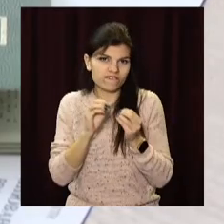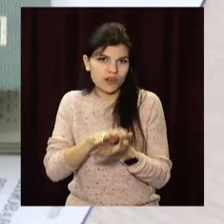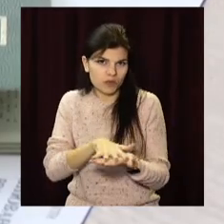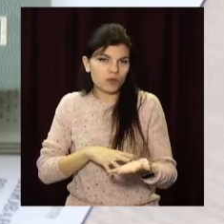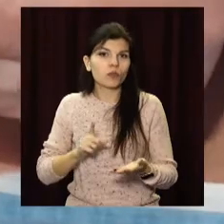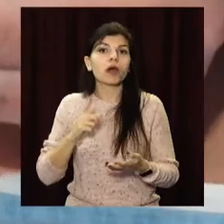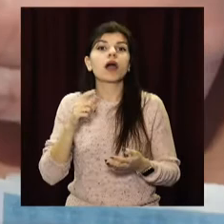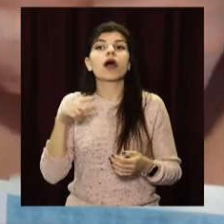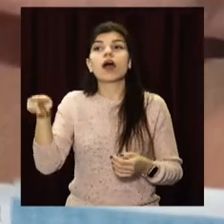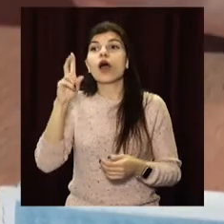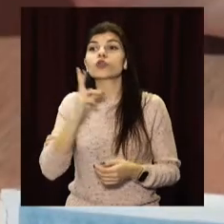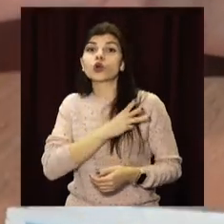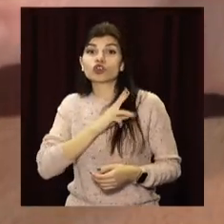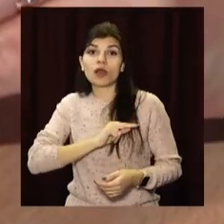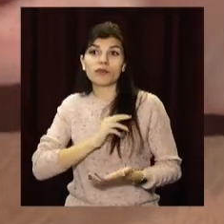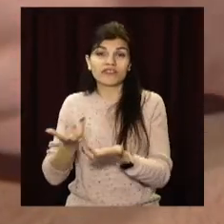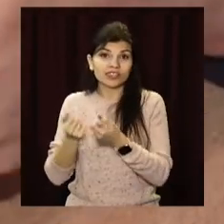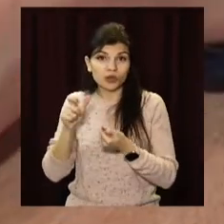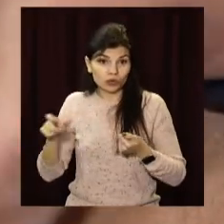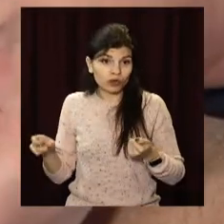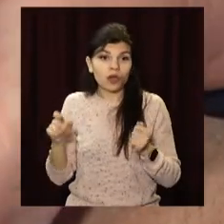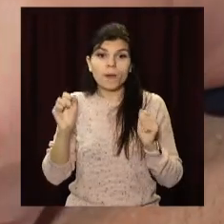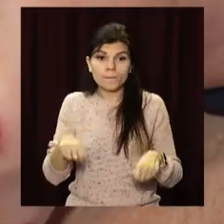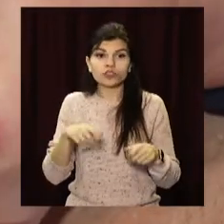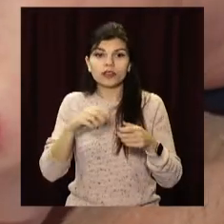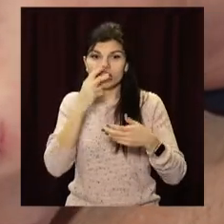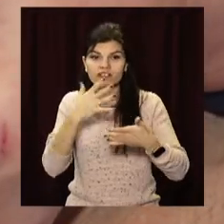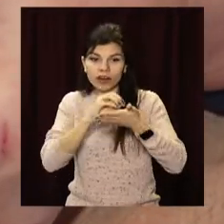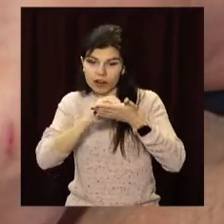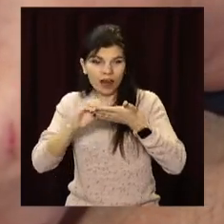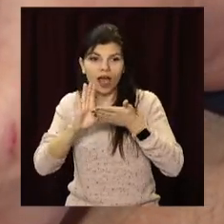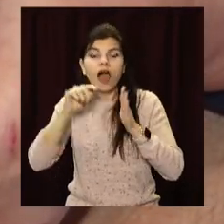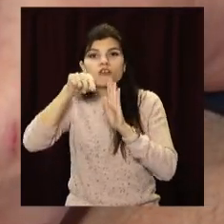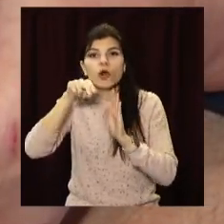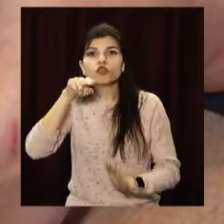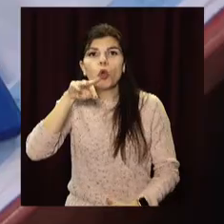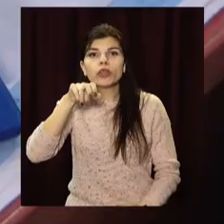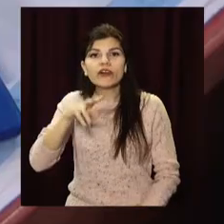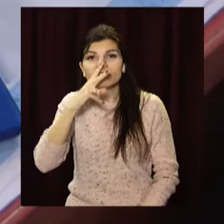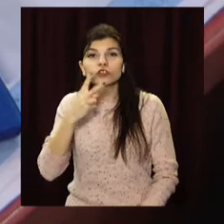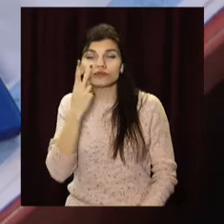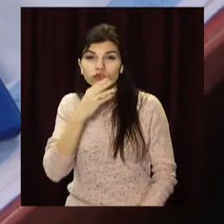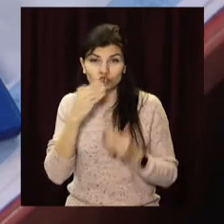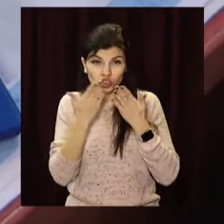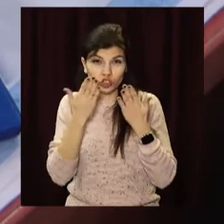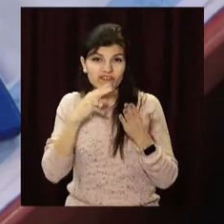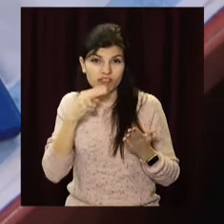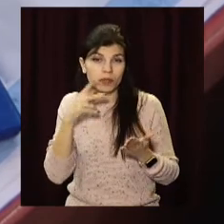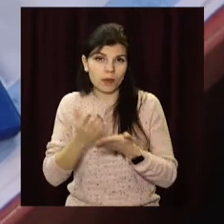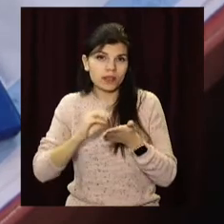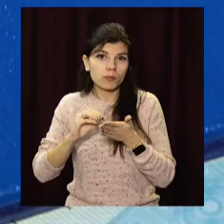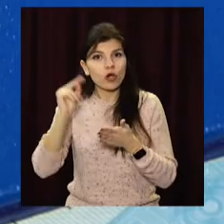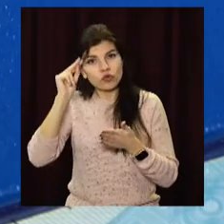цікаві роботодавці зможуть при бажанні розгледіти не на титульній сторінці диплому, а в додатках до нього. Юлія Демченко, Денис Крикус,